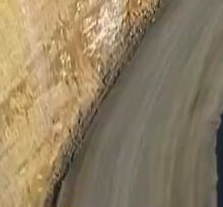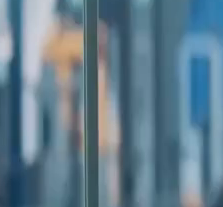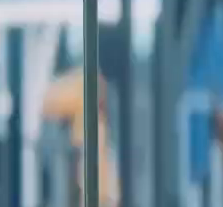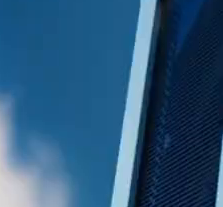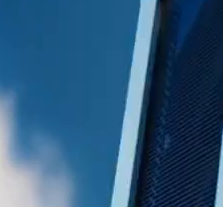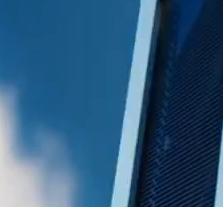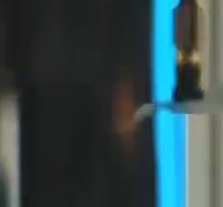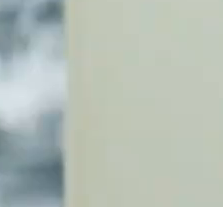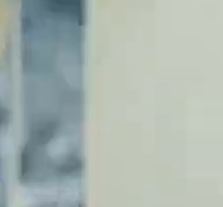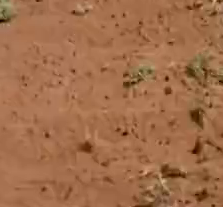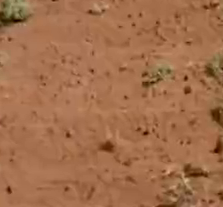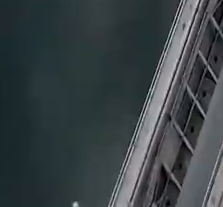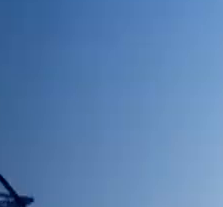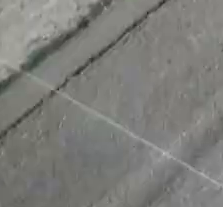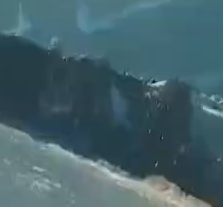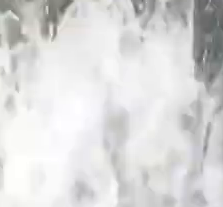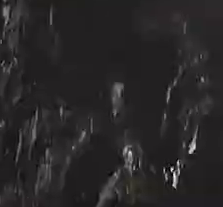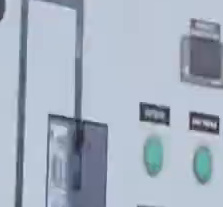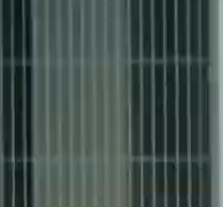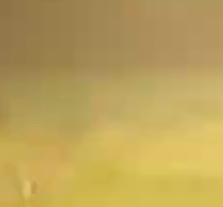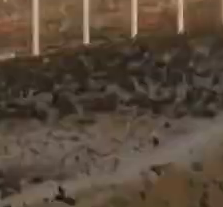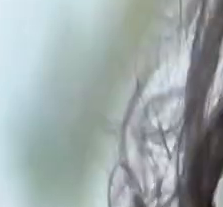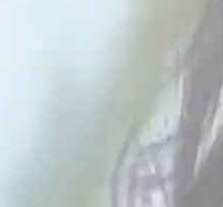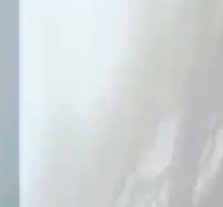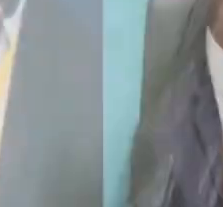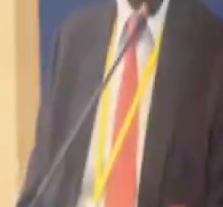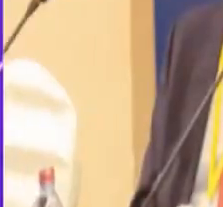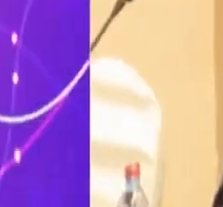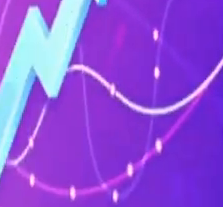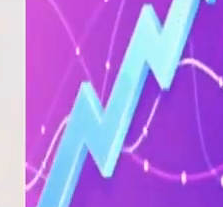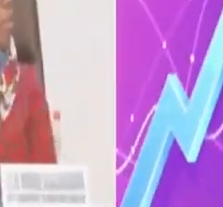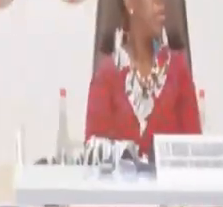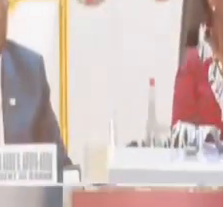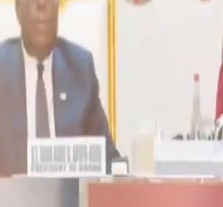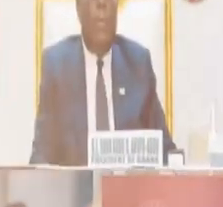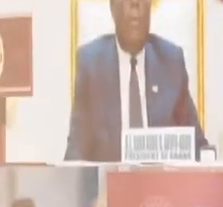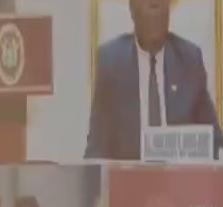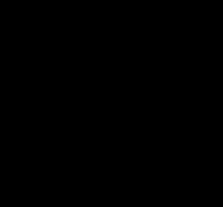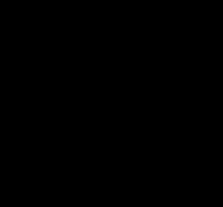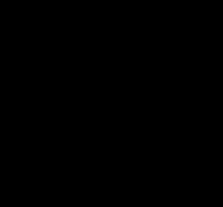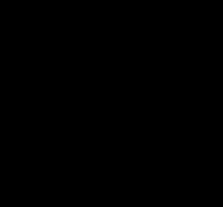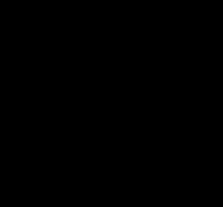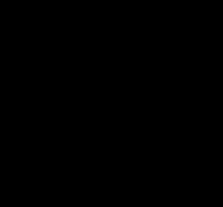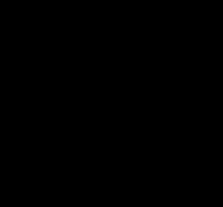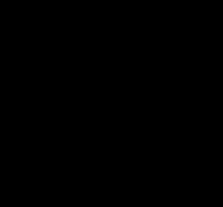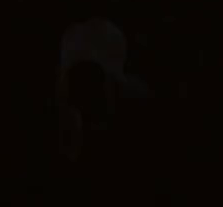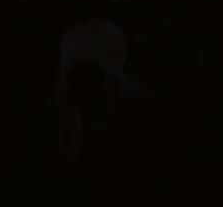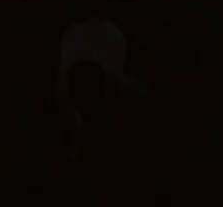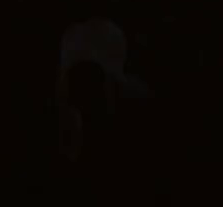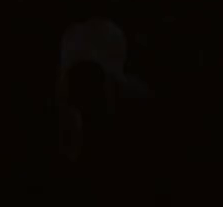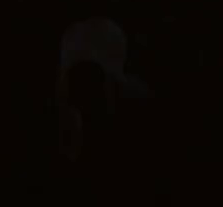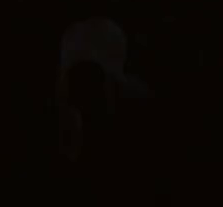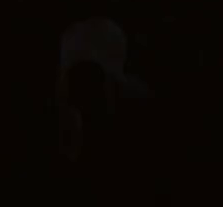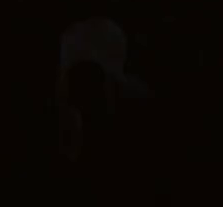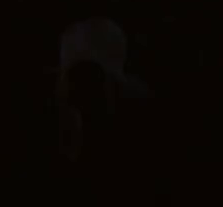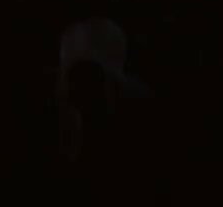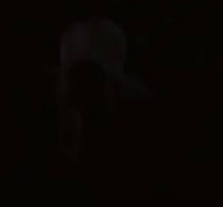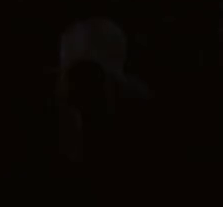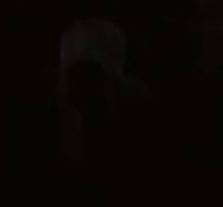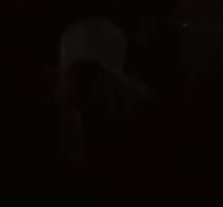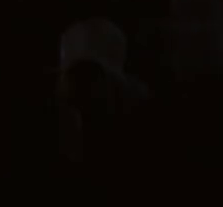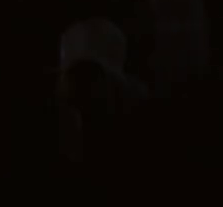كل لحظة تمر تحدث فرقا، وكل عمل نقوم به سوف يكون أساسيا بل